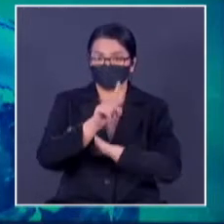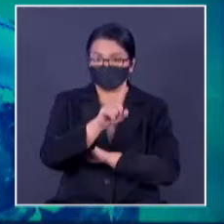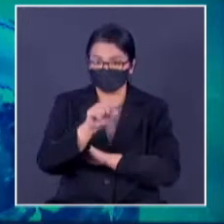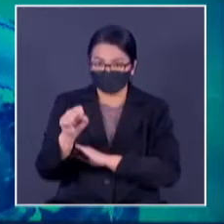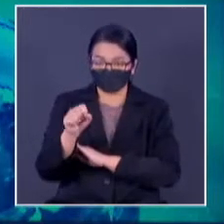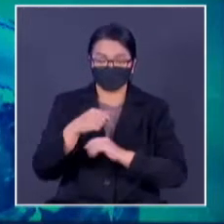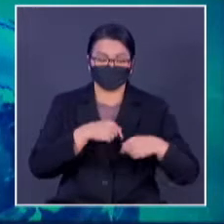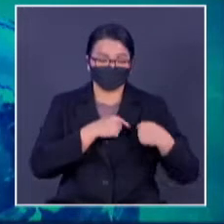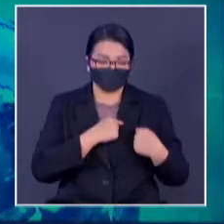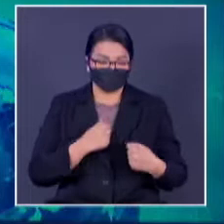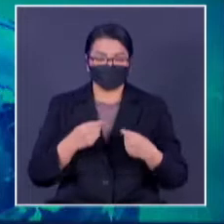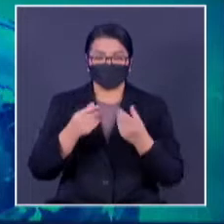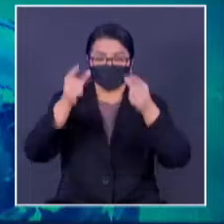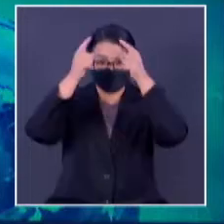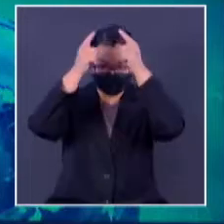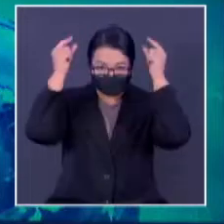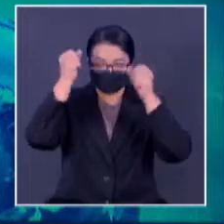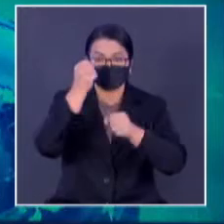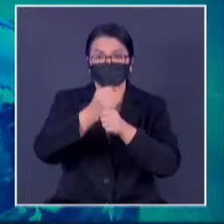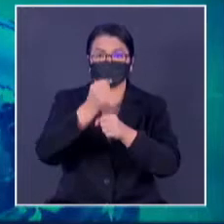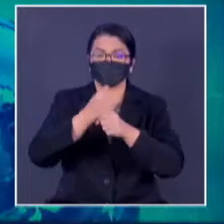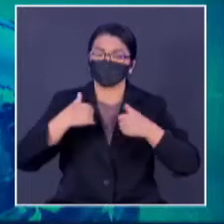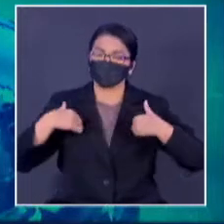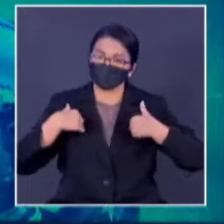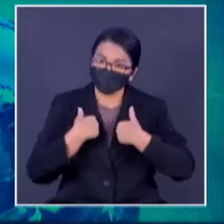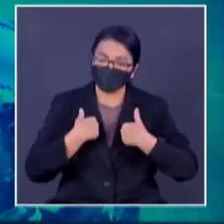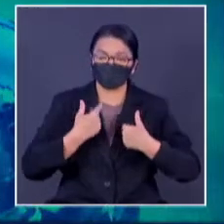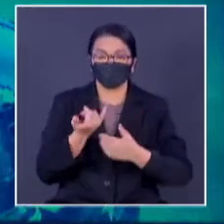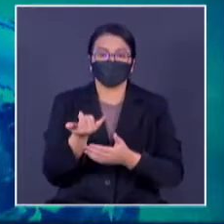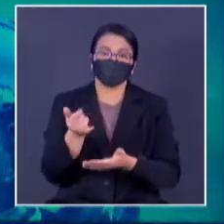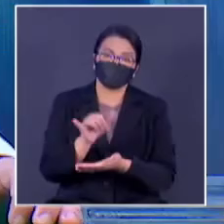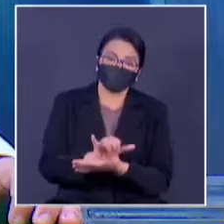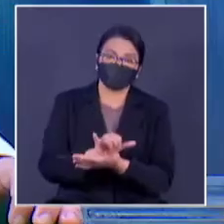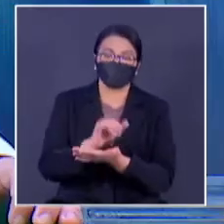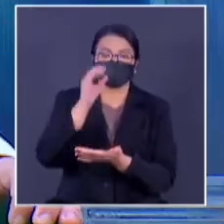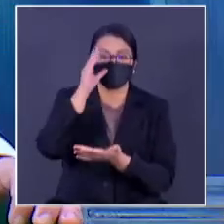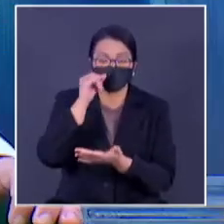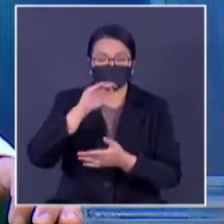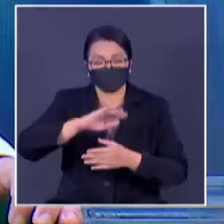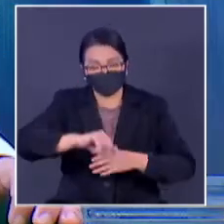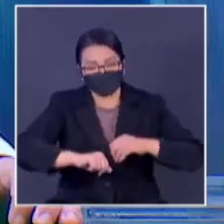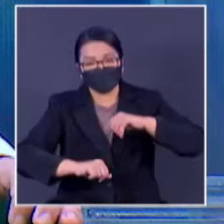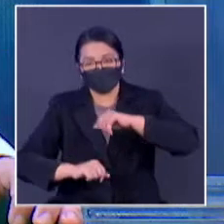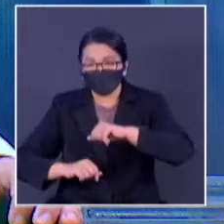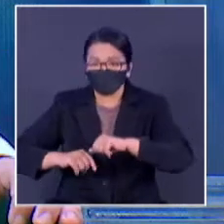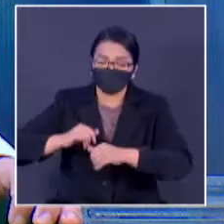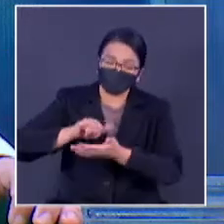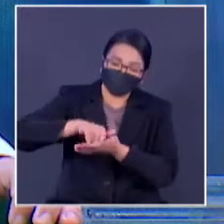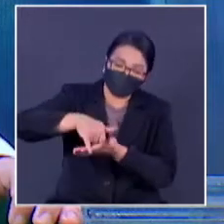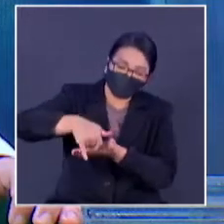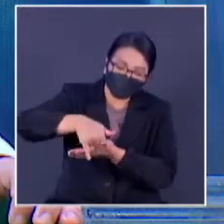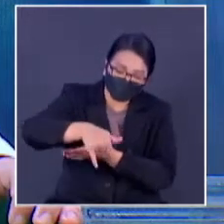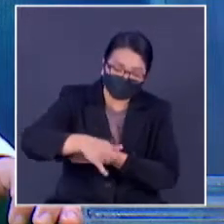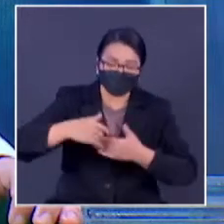ให้กำลังใจพยาบาลที่ปฏิบัติหน้าที่อย่างเหน็ดเหนื่อยครับเป็นลมแล้วก็พยายามคลานออกมาจากห้องที่ปฏิบัติหน้าที่ให้กับ